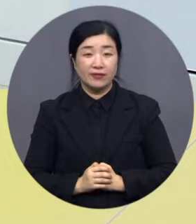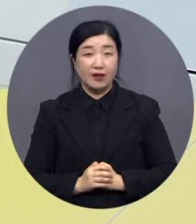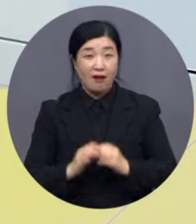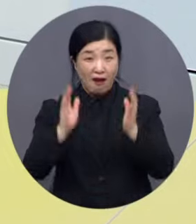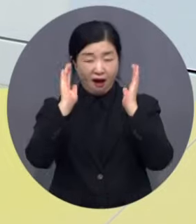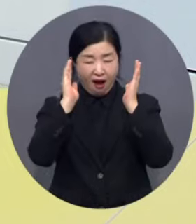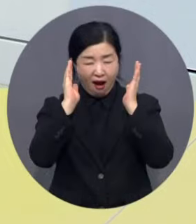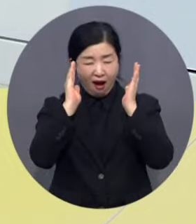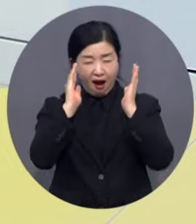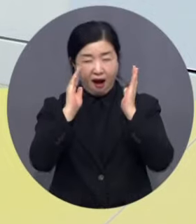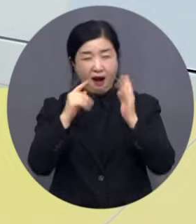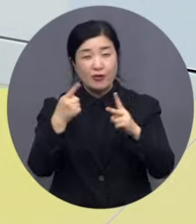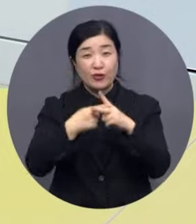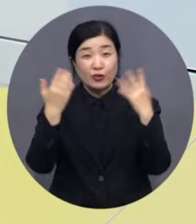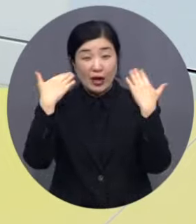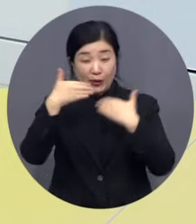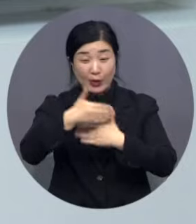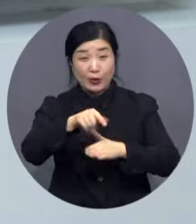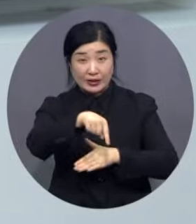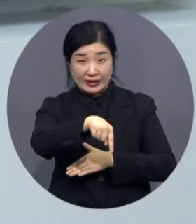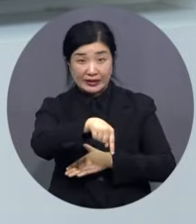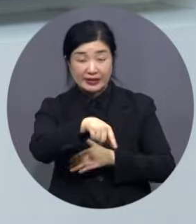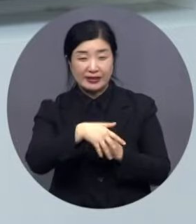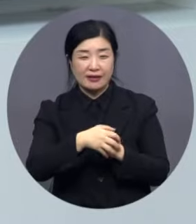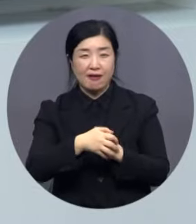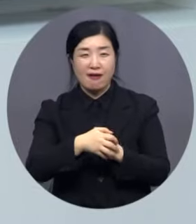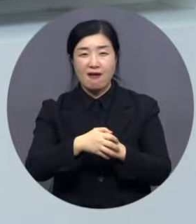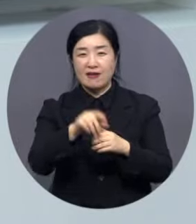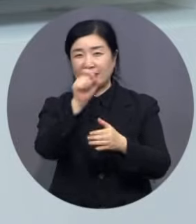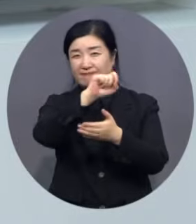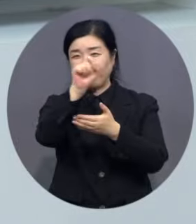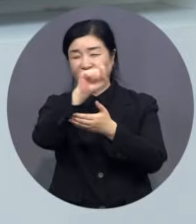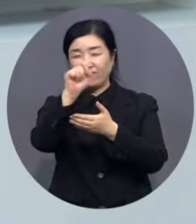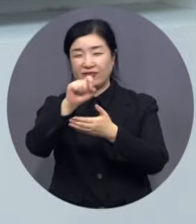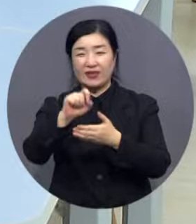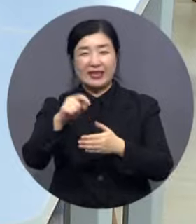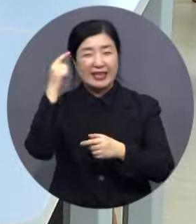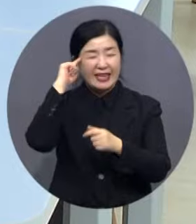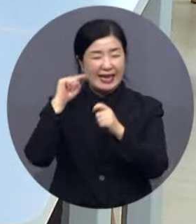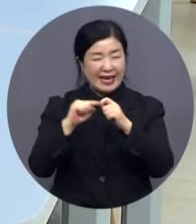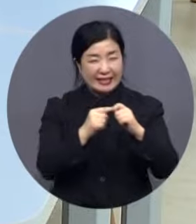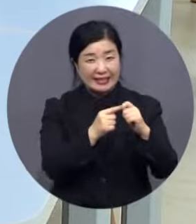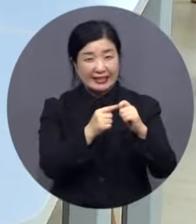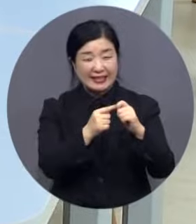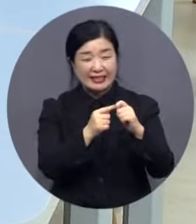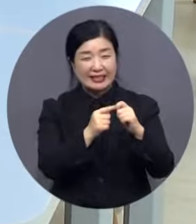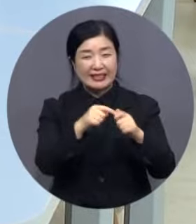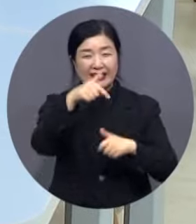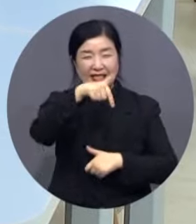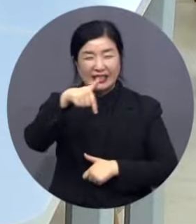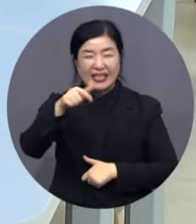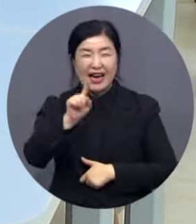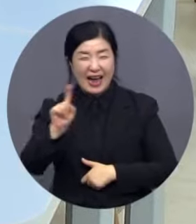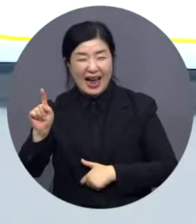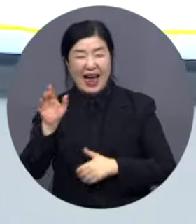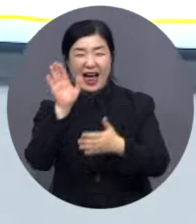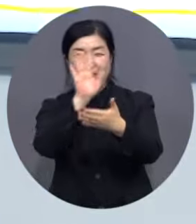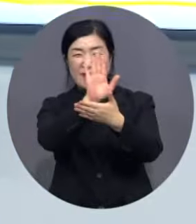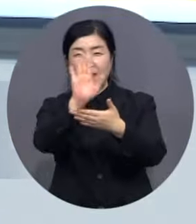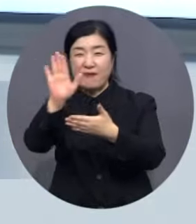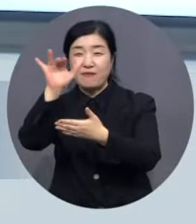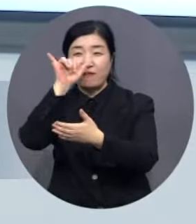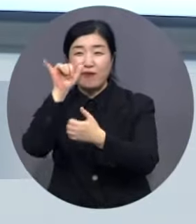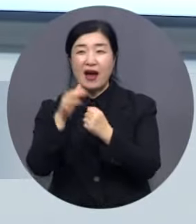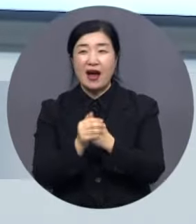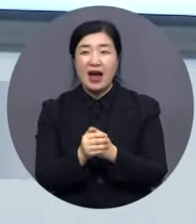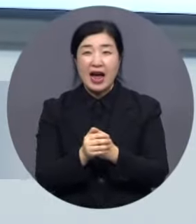수업이 한창인 제주의 한 초등학교 교실. 칠판에는 한글 자음과 모음이 큼지막하게 붙어 있습니다. 읽다